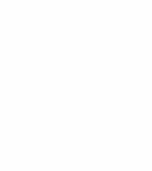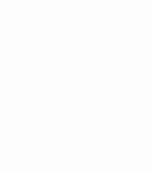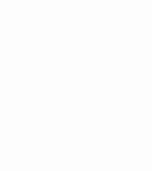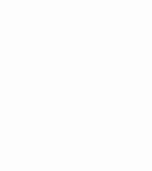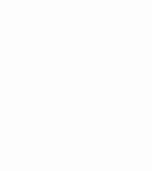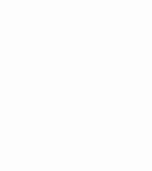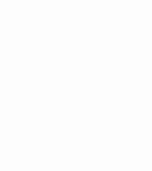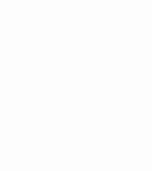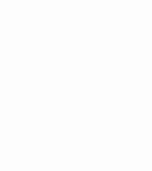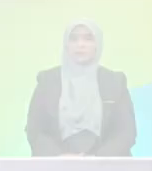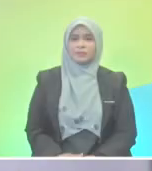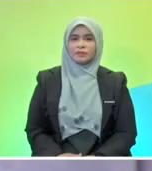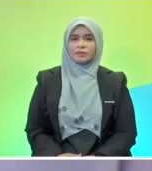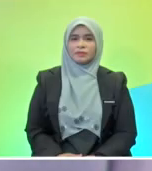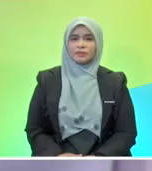KPM.